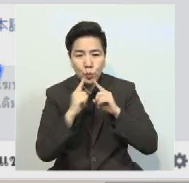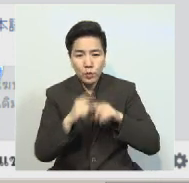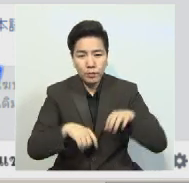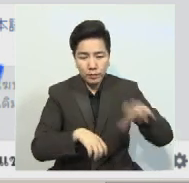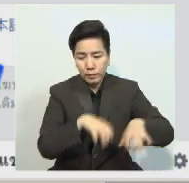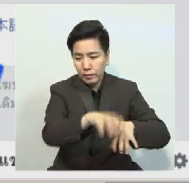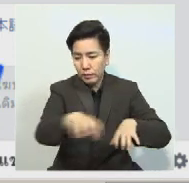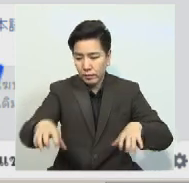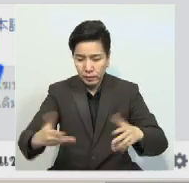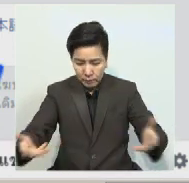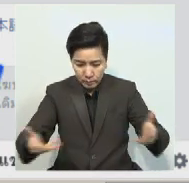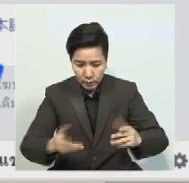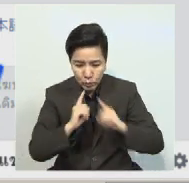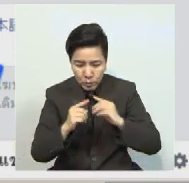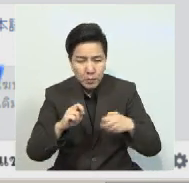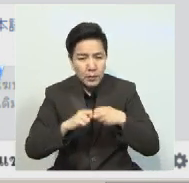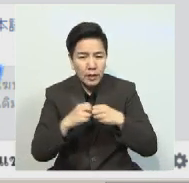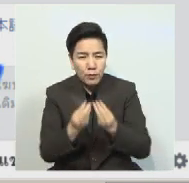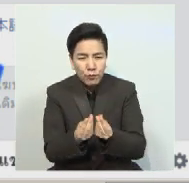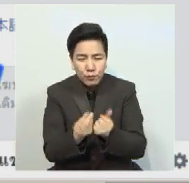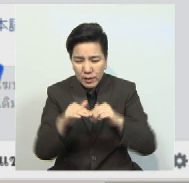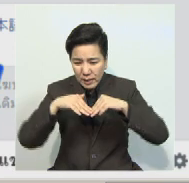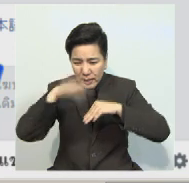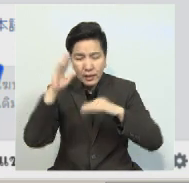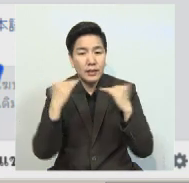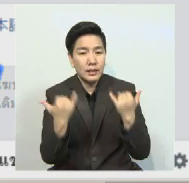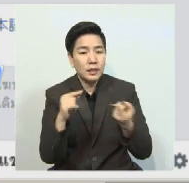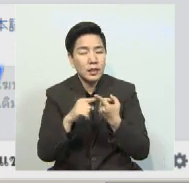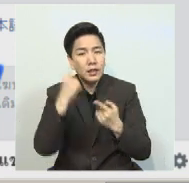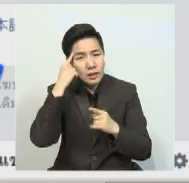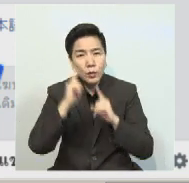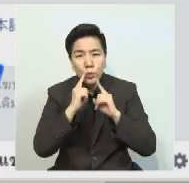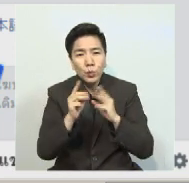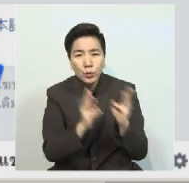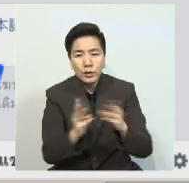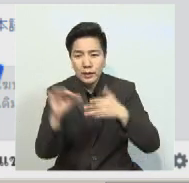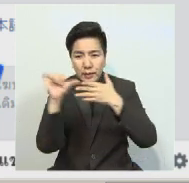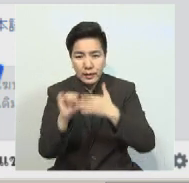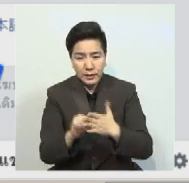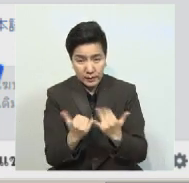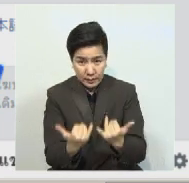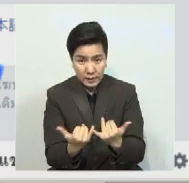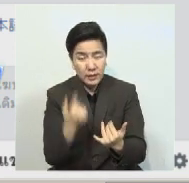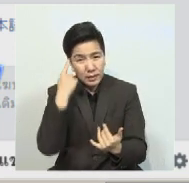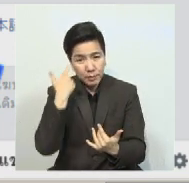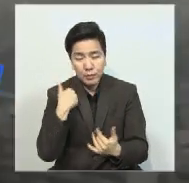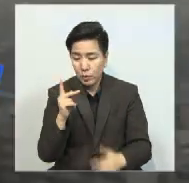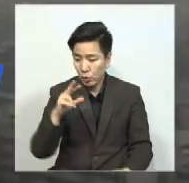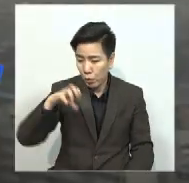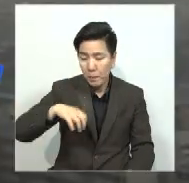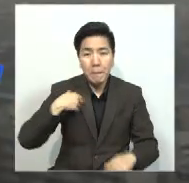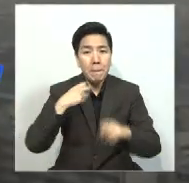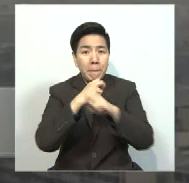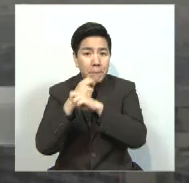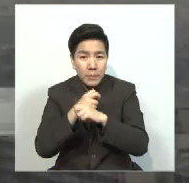ารือกับหน่วยงานที่เกี่ยวข้องมาแก้ปัญหาปริมาณฝุ่นละอองที่เกินค่ามาตรฐานเพื่อหารือแนวทางแก้ปัญหาดังกล่าวก็จะมีทั้งกรมควบคุ